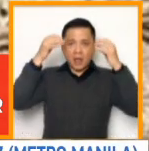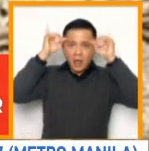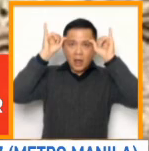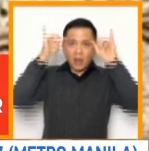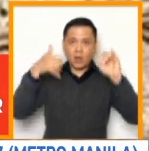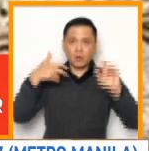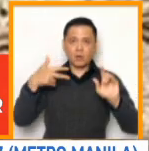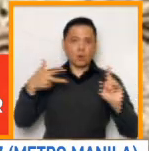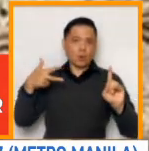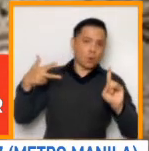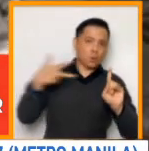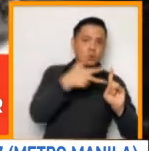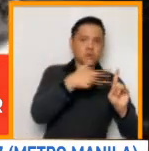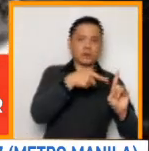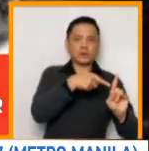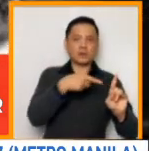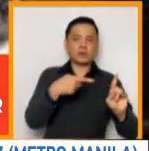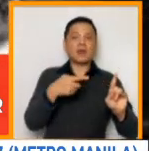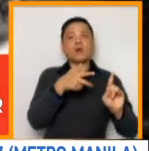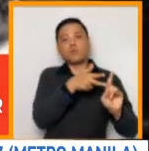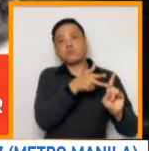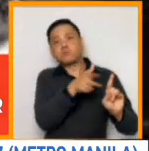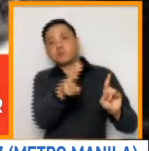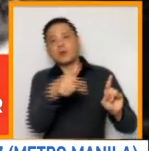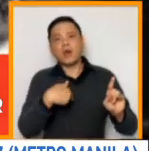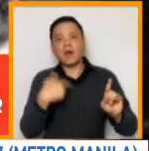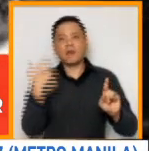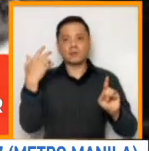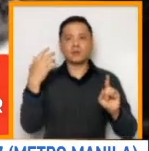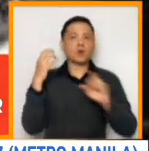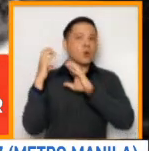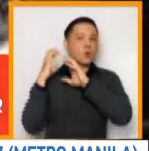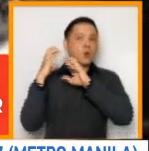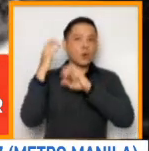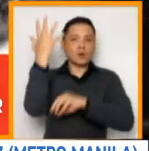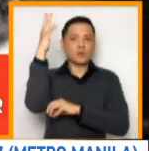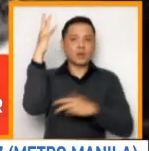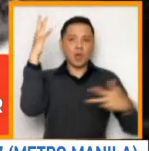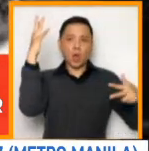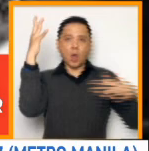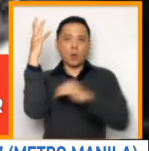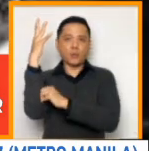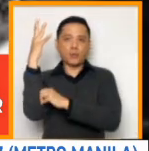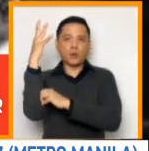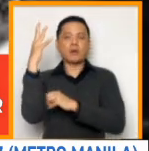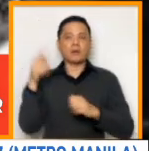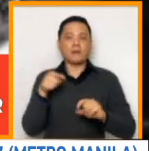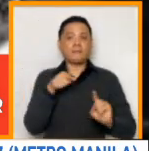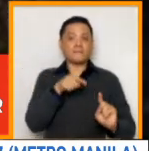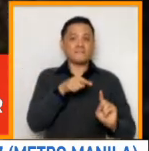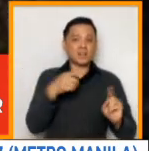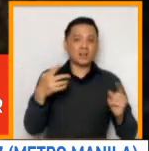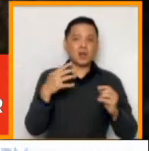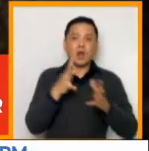bumangga sa puno ng niyog. Napag-alaman din na galing sa birthday party at nakainom ang mga biktima.